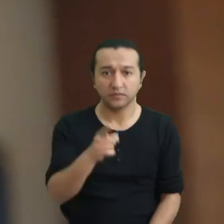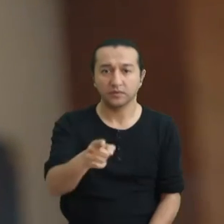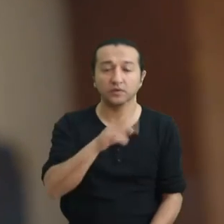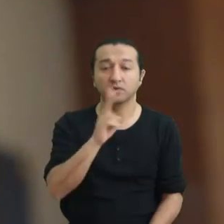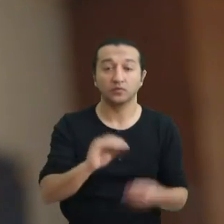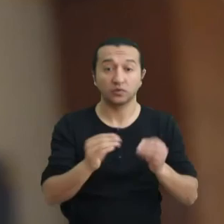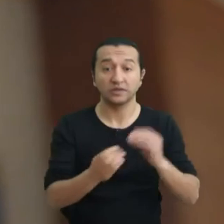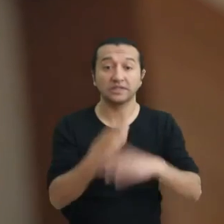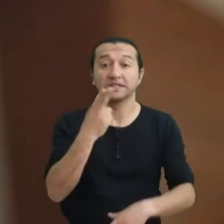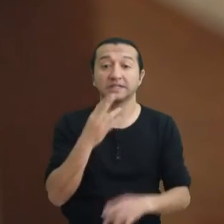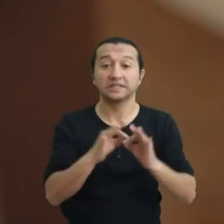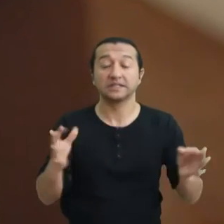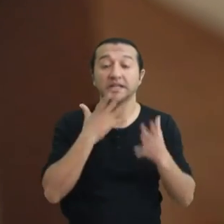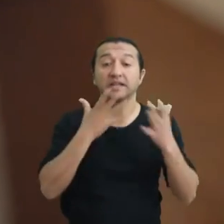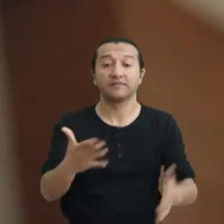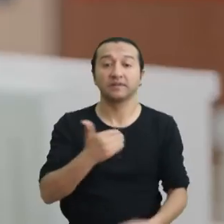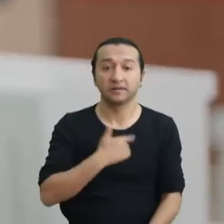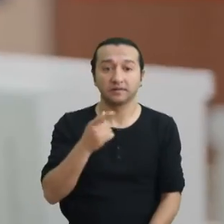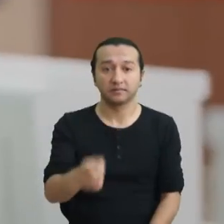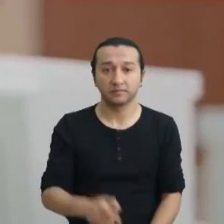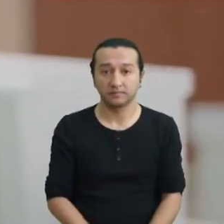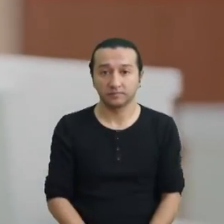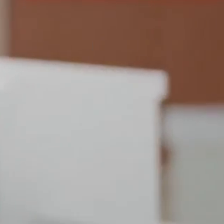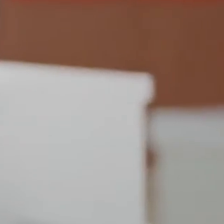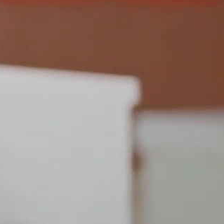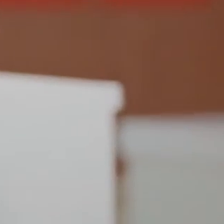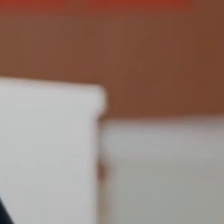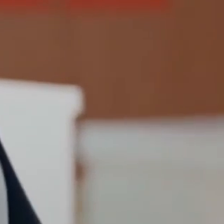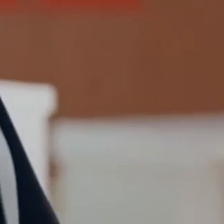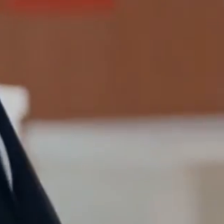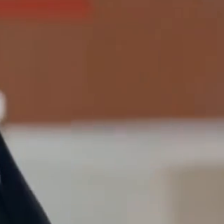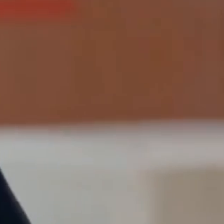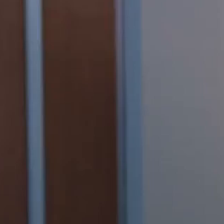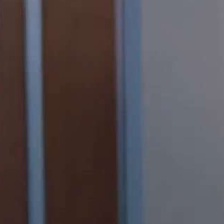Sorun çıkaran kadınlardan nefret ederim. Polat kapıda.